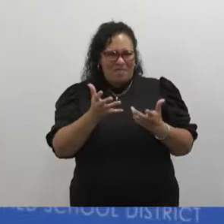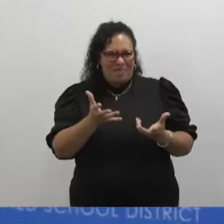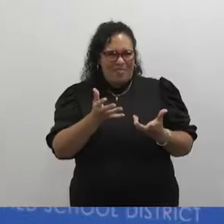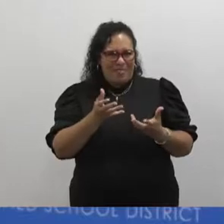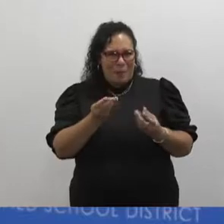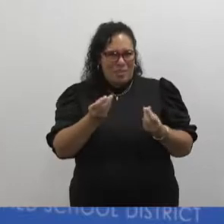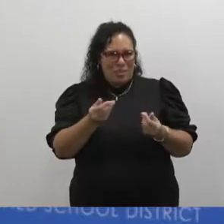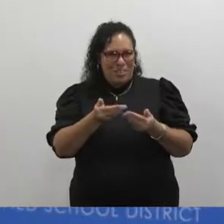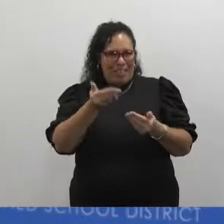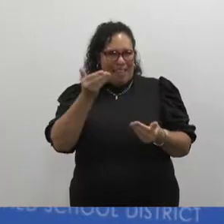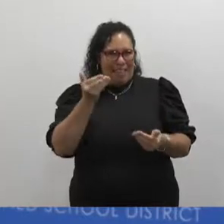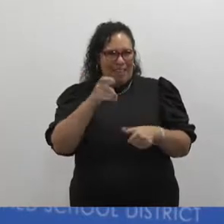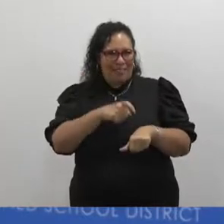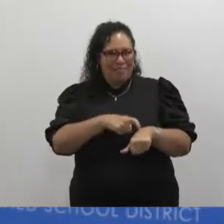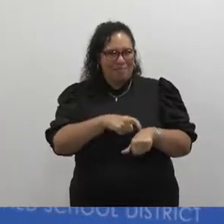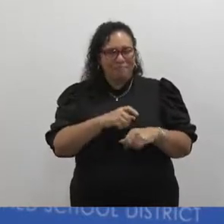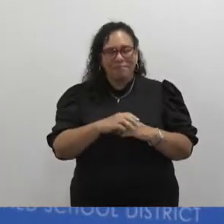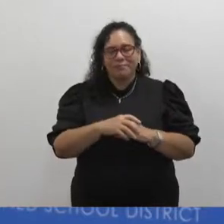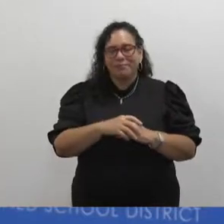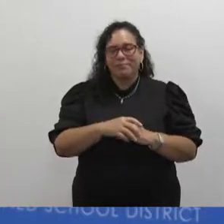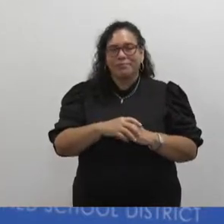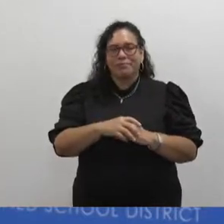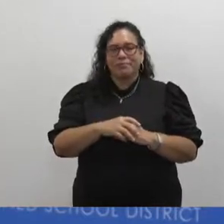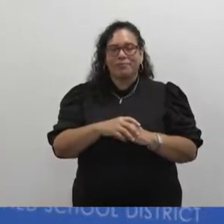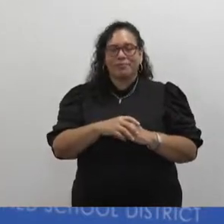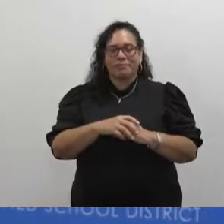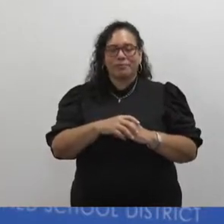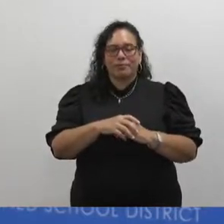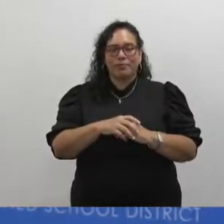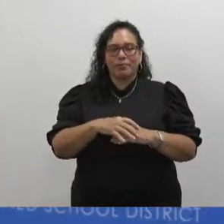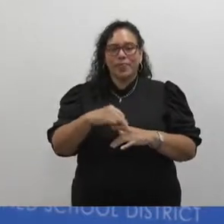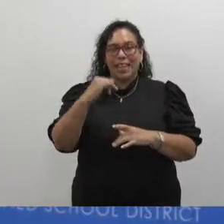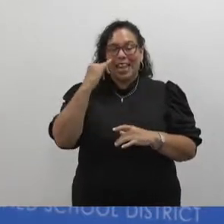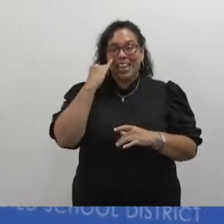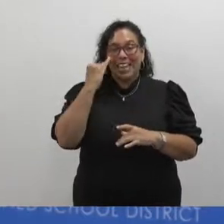tụ bây đòi lẹ khả nè.